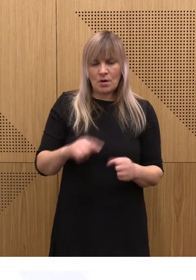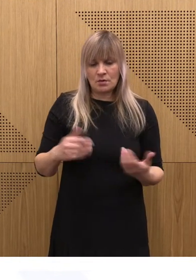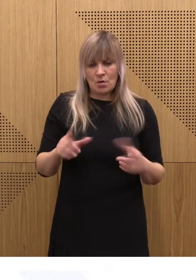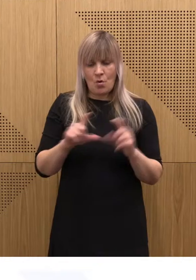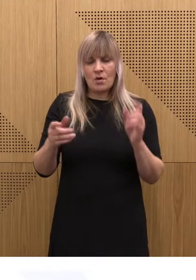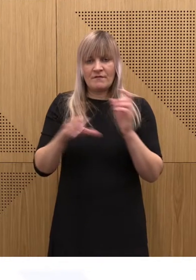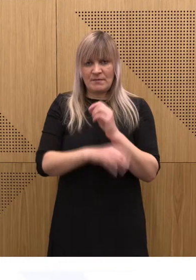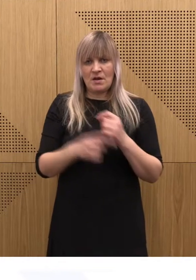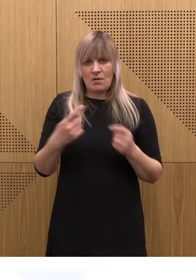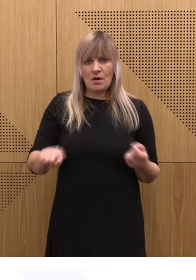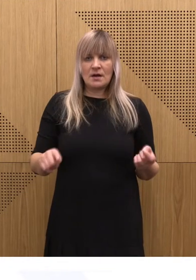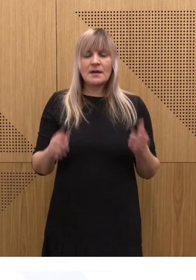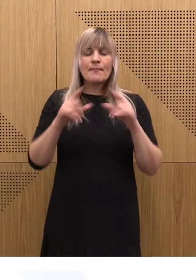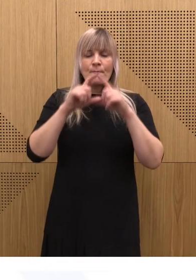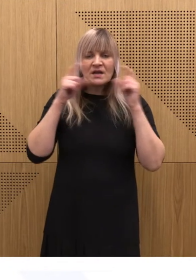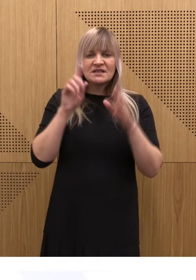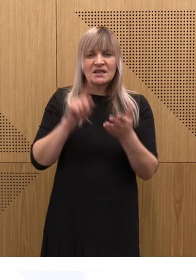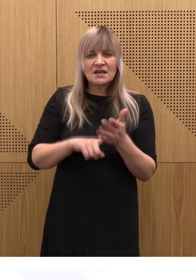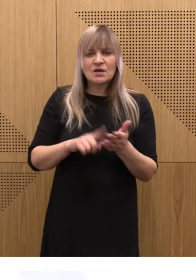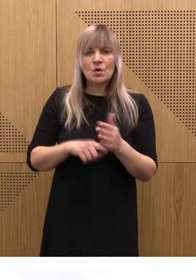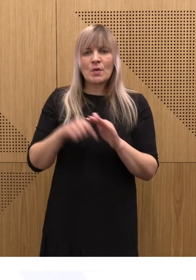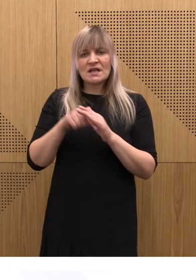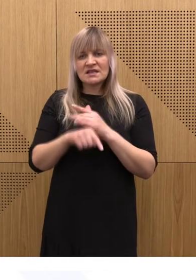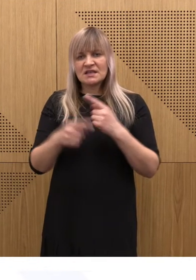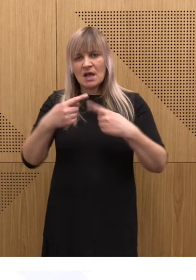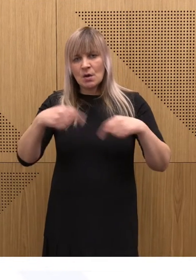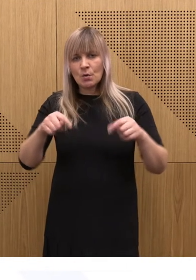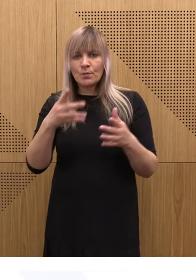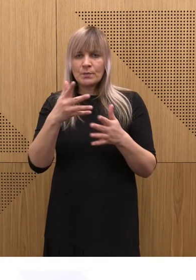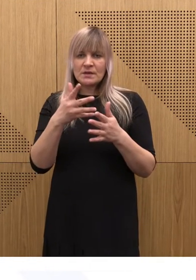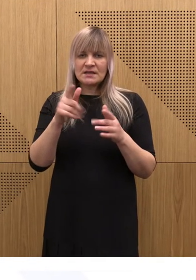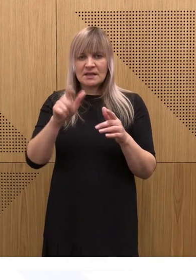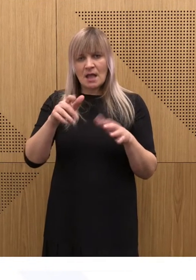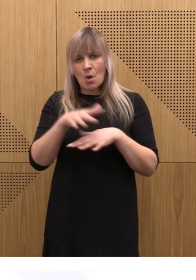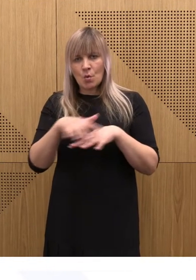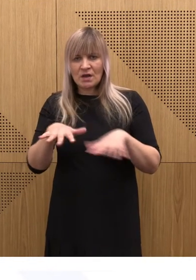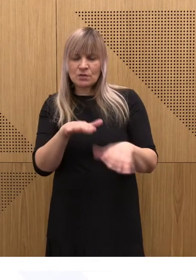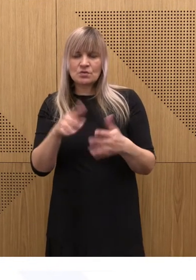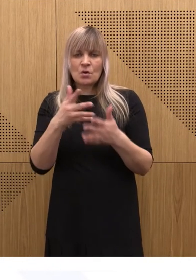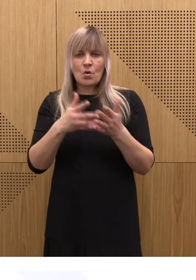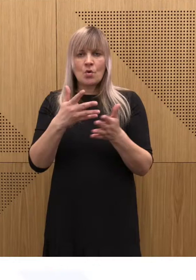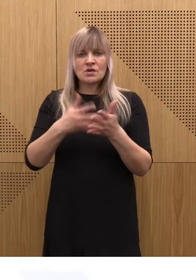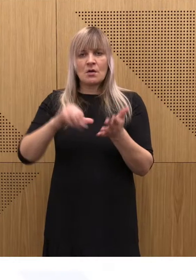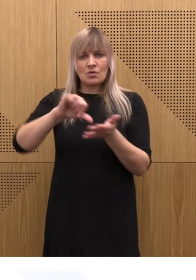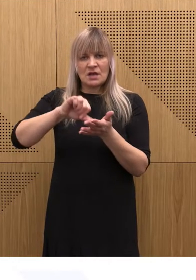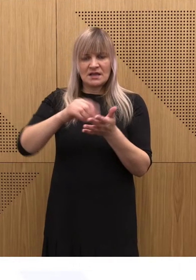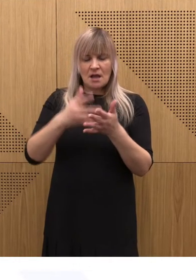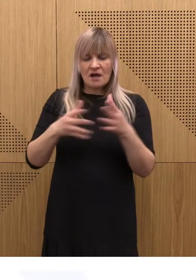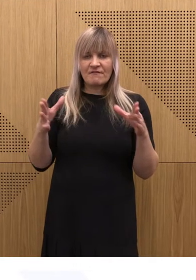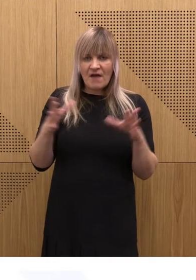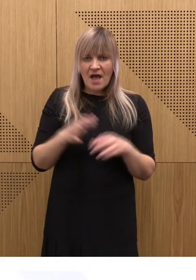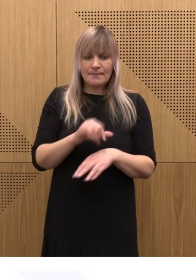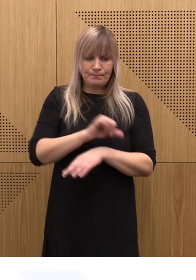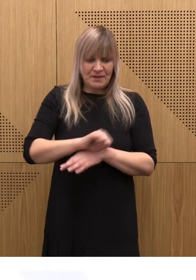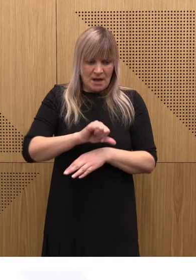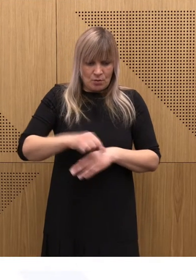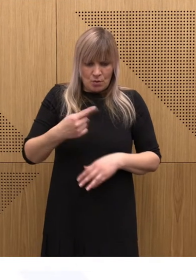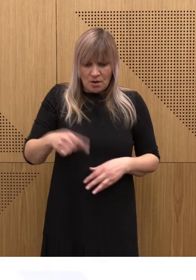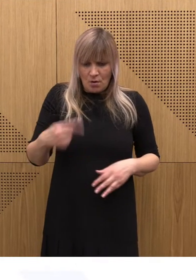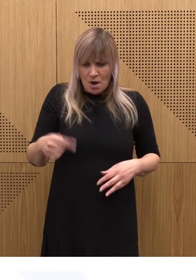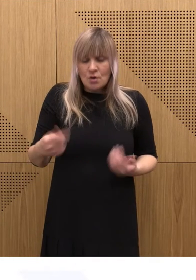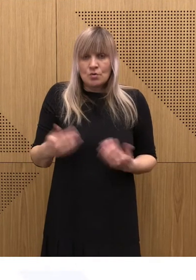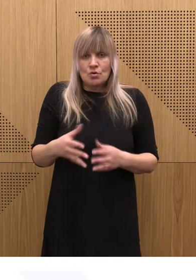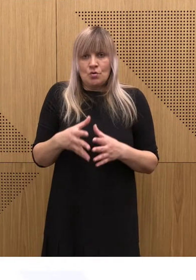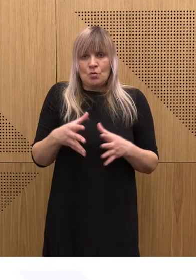piiranguid, maskikandmise nõudeid, siseruumides avalike ürituse osalete arve vähendanud. Ehk tegelikult igal pool mujal need piirangud on kehtestatud järjest ja praegu kui tuli veel nüüd